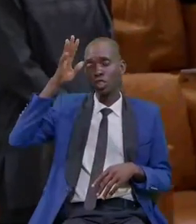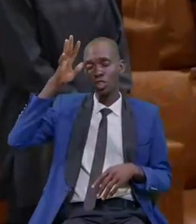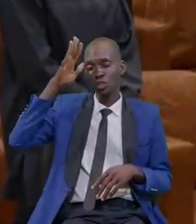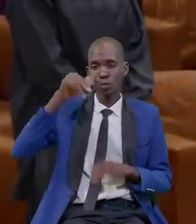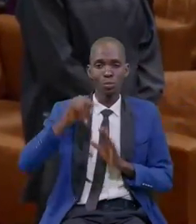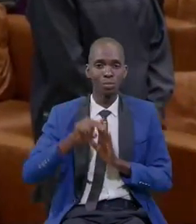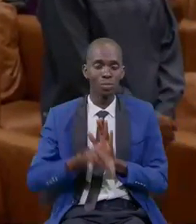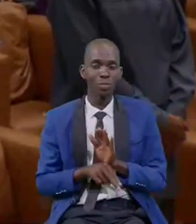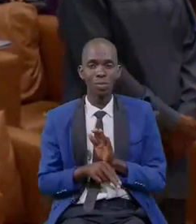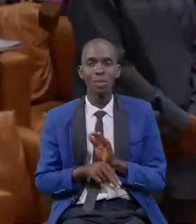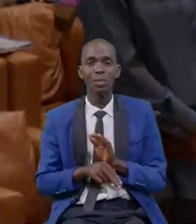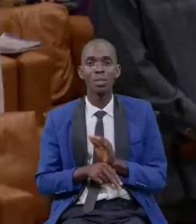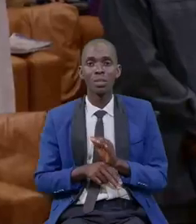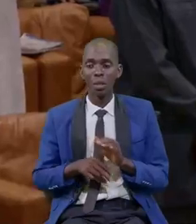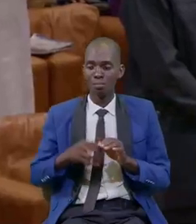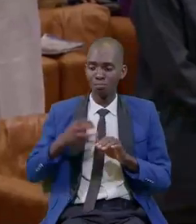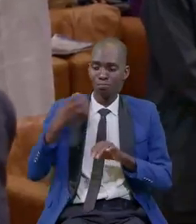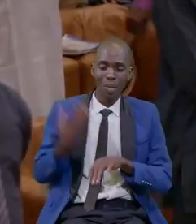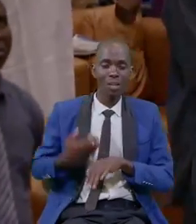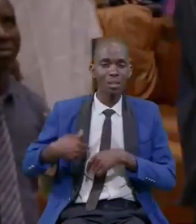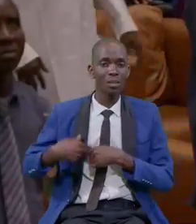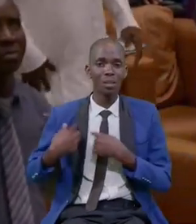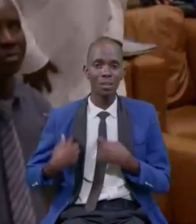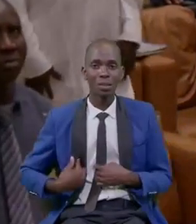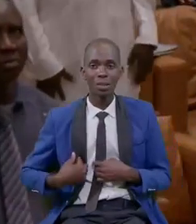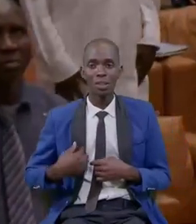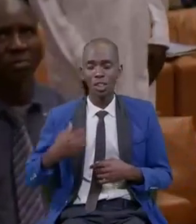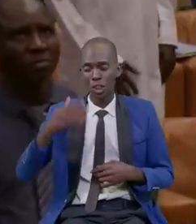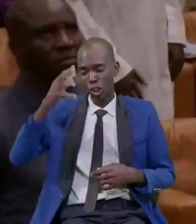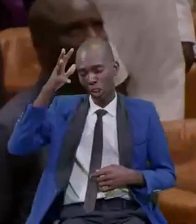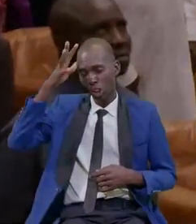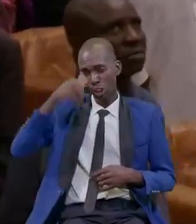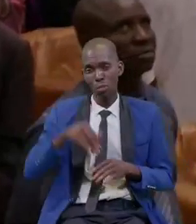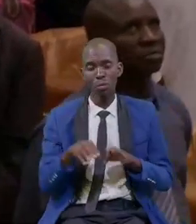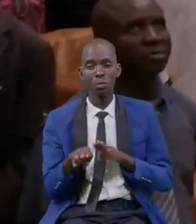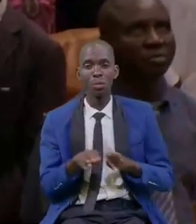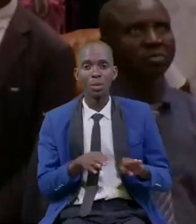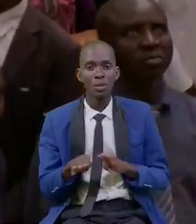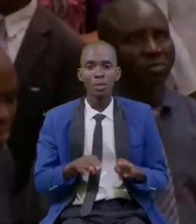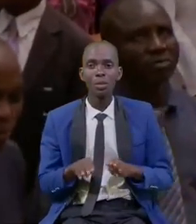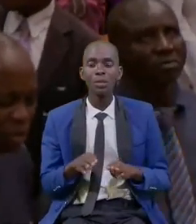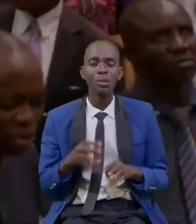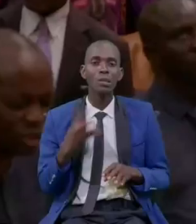superfluité de malice, le cœur de Pierre, le comportement